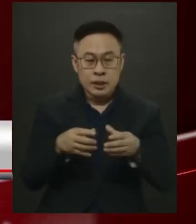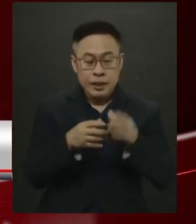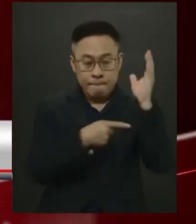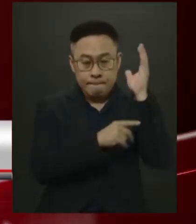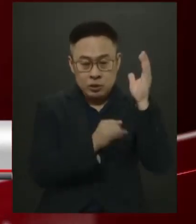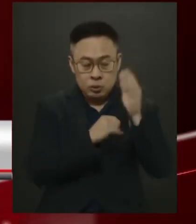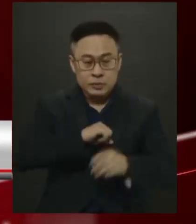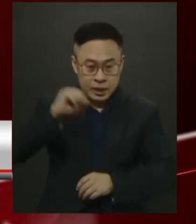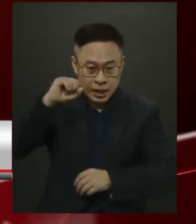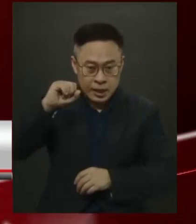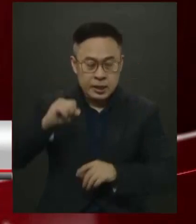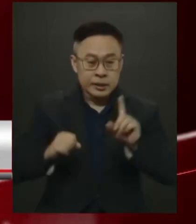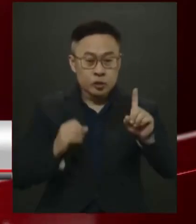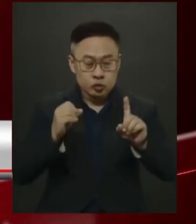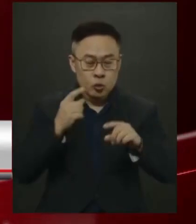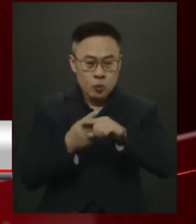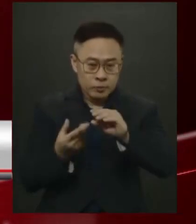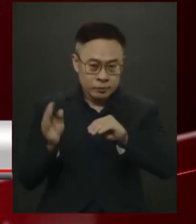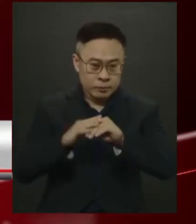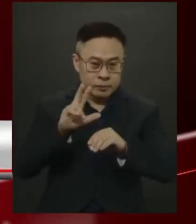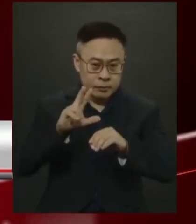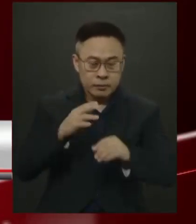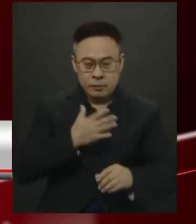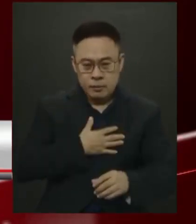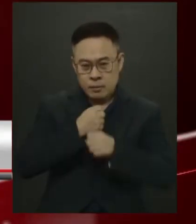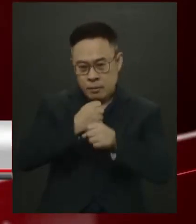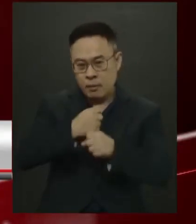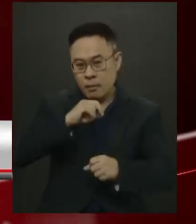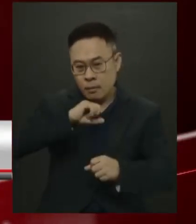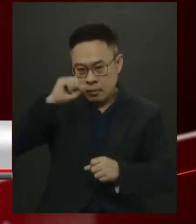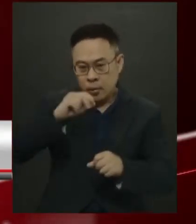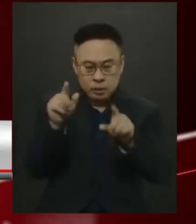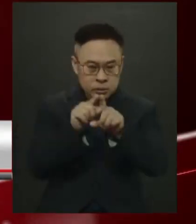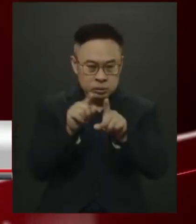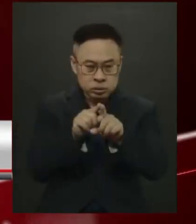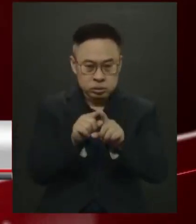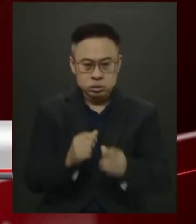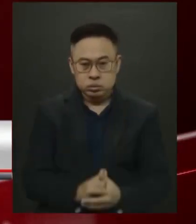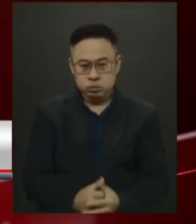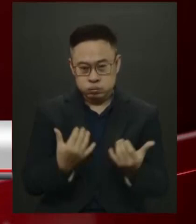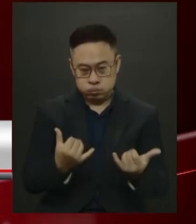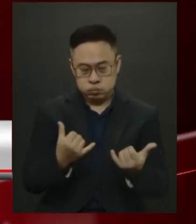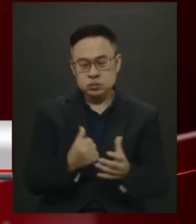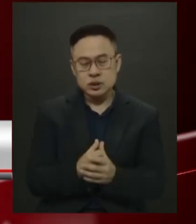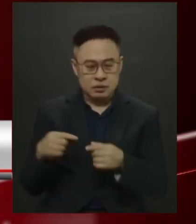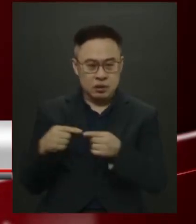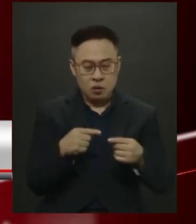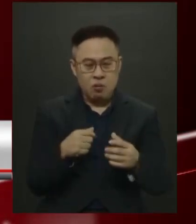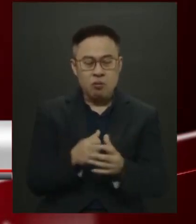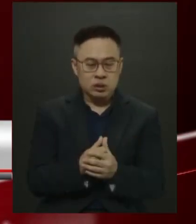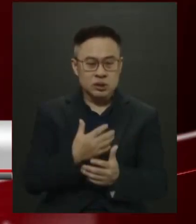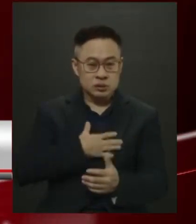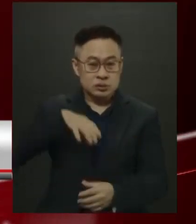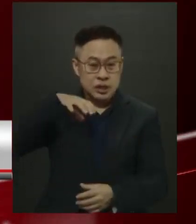PTประจวบก็เปิดบ้านครับเอาชนะขอนแก่นไปได้ 1ประตูต่อ 0นะครับแล้วก็เก็บชัยชนะใน 3อ่า